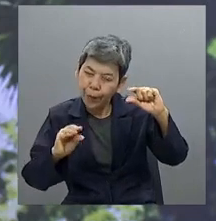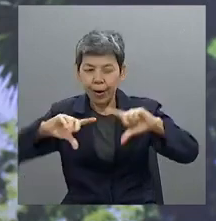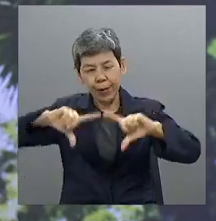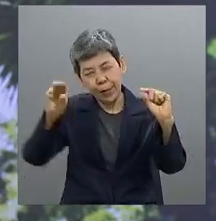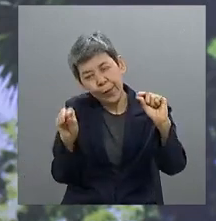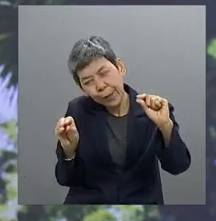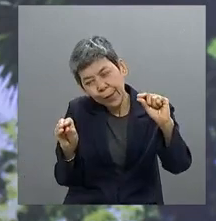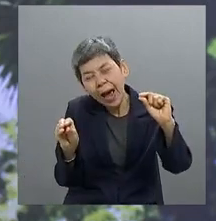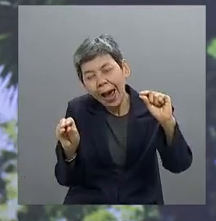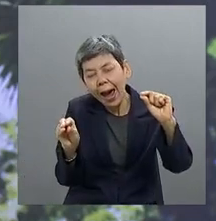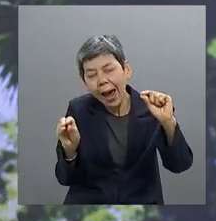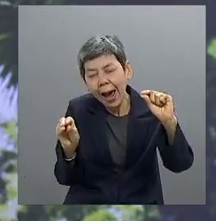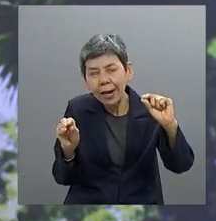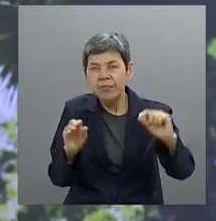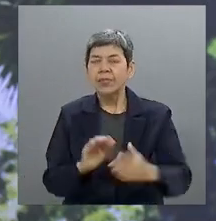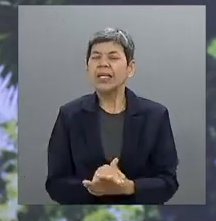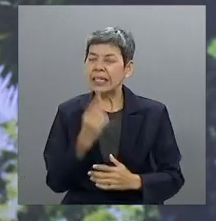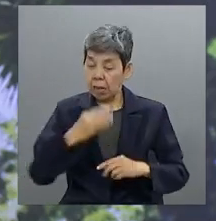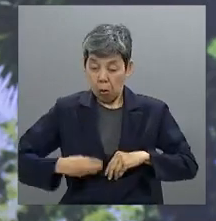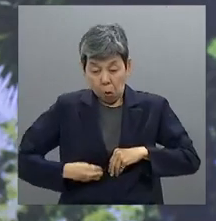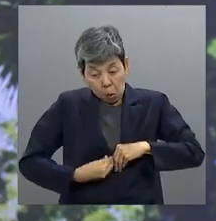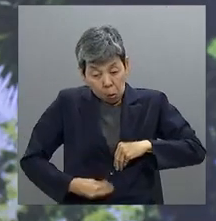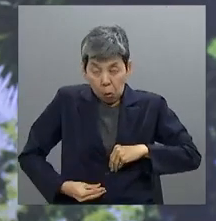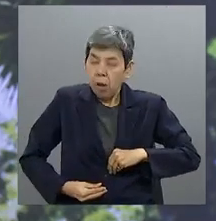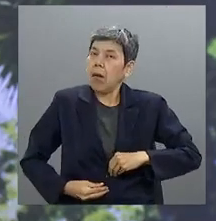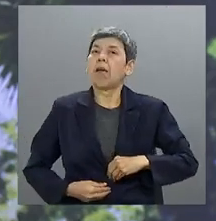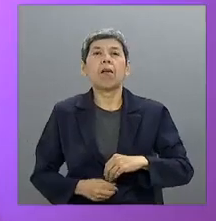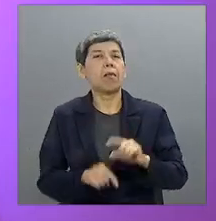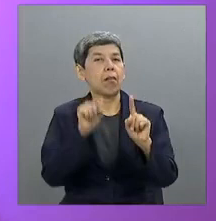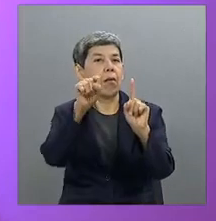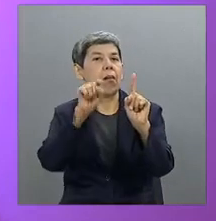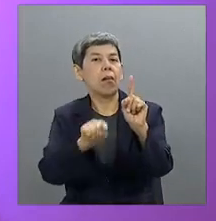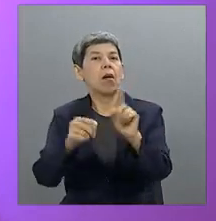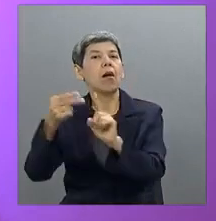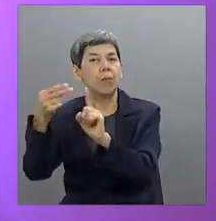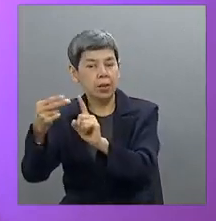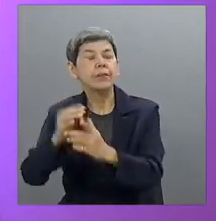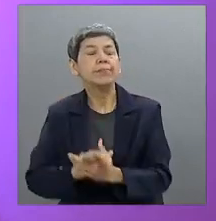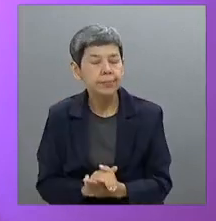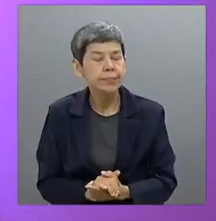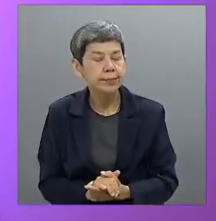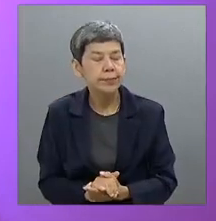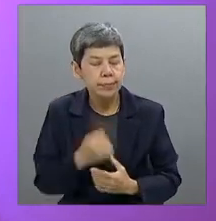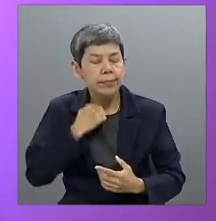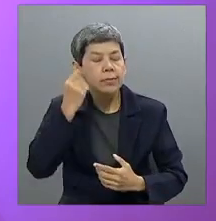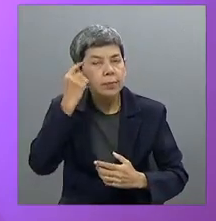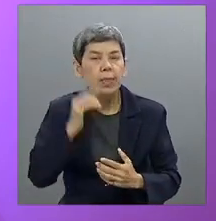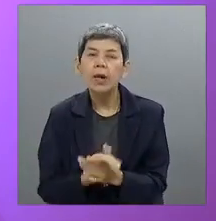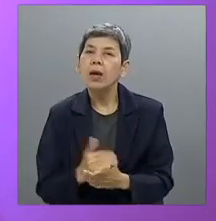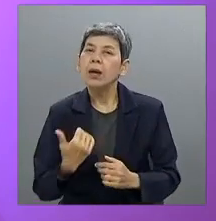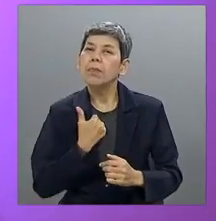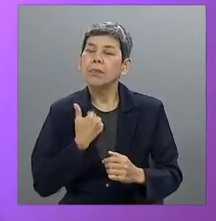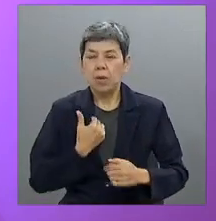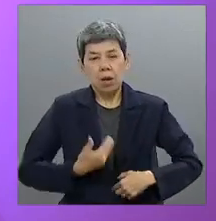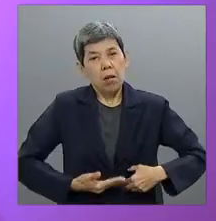าค่ะอันนี้อาจจะเกิดได้แบบ1 ใน 10,000หรืออะไรแบบนี้เลย ก็อย่างที่คุณหมอสันนิษฐานว่าอาจจะเกิดจากไปผ่าตัดมาบ